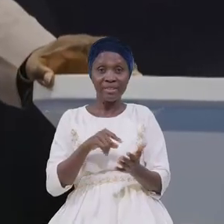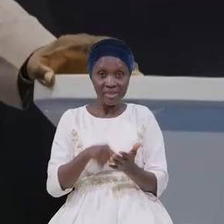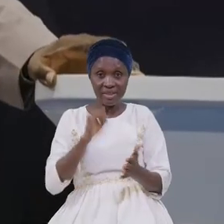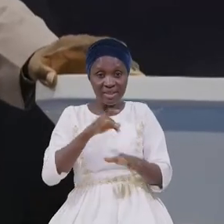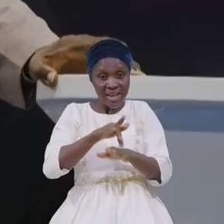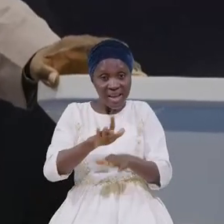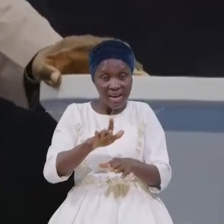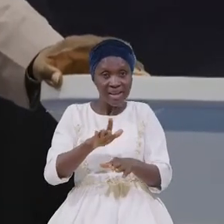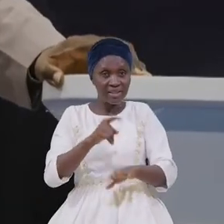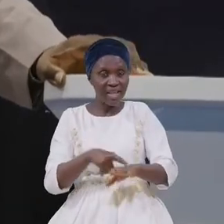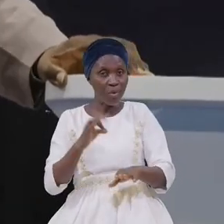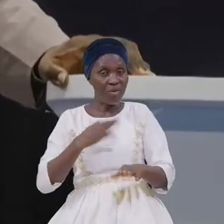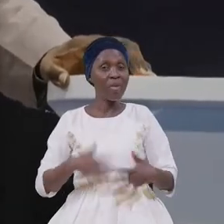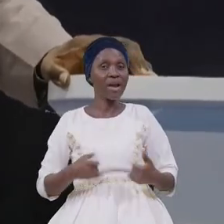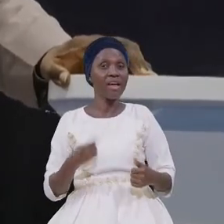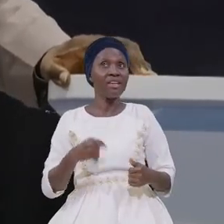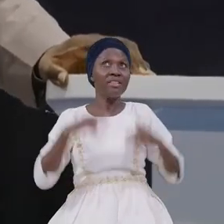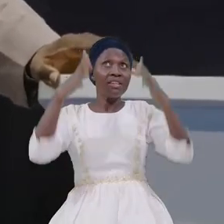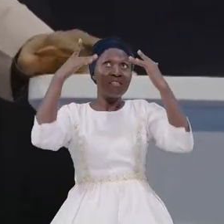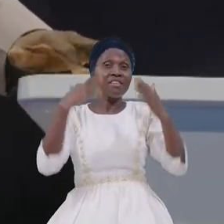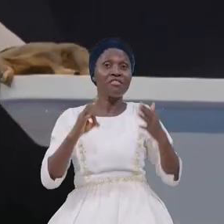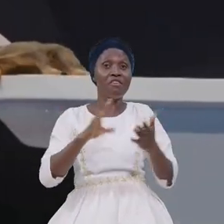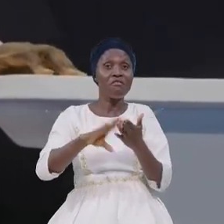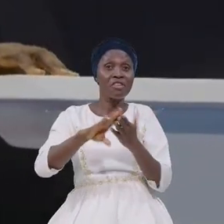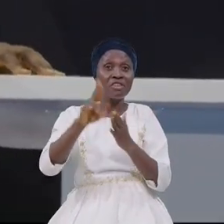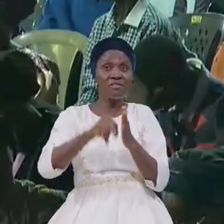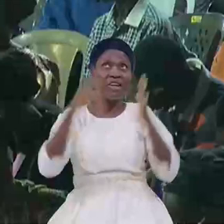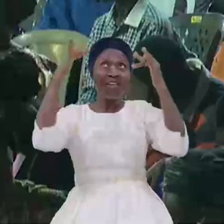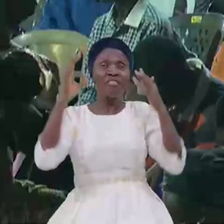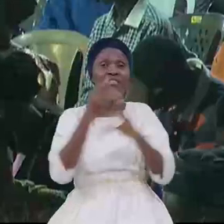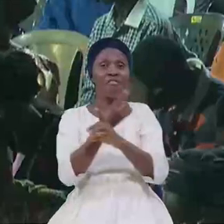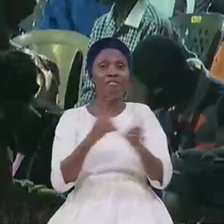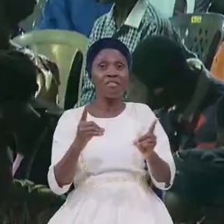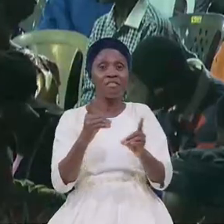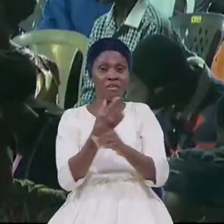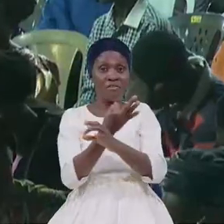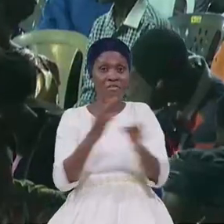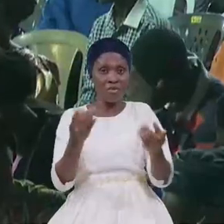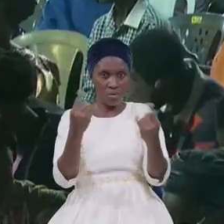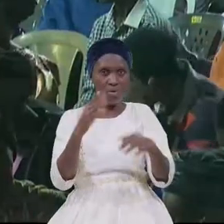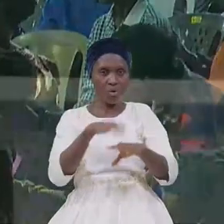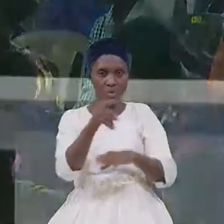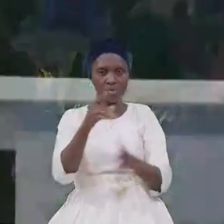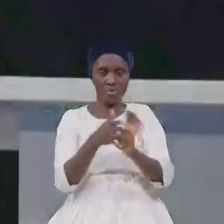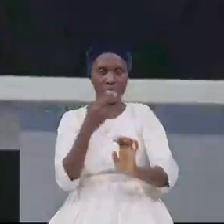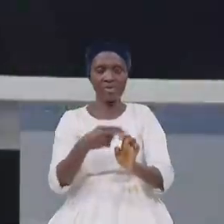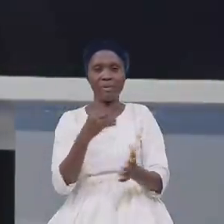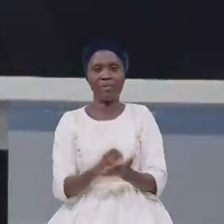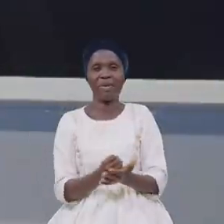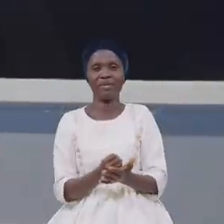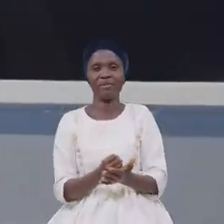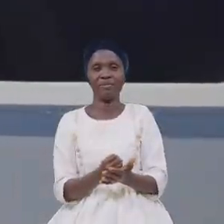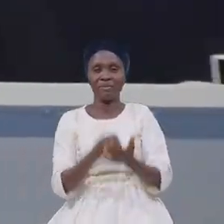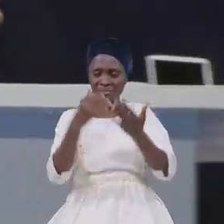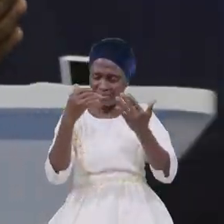voici la première période de ma vie, les premiers moments de ma vie, et vous repentez, alors vous aurez la